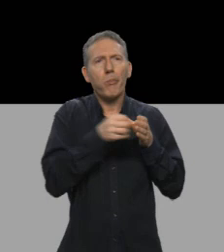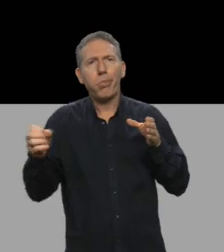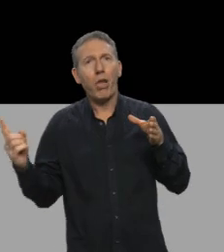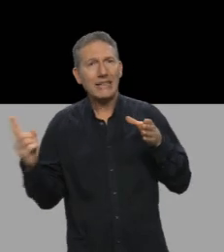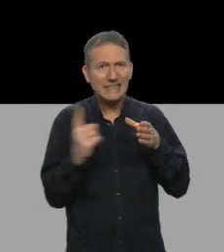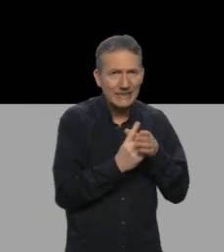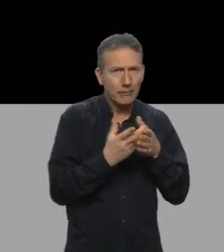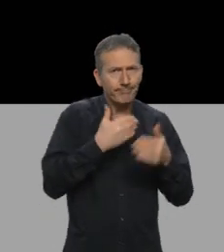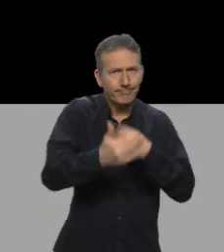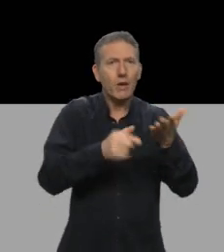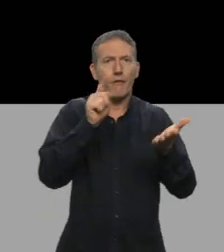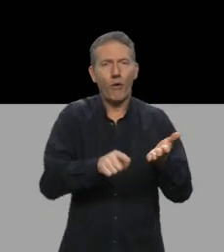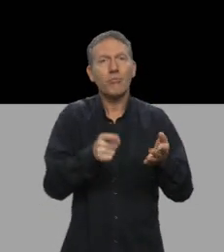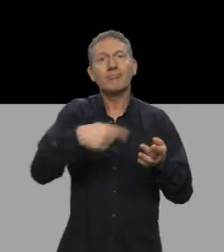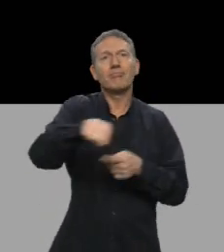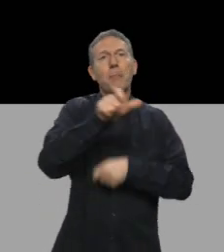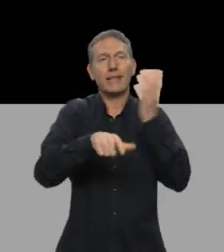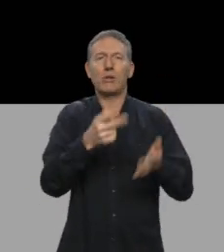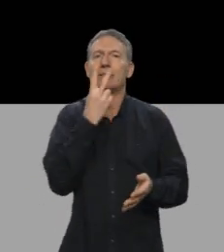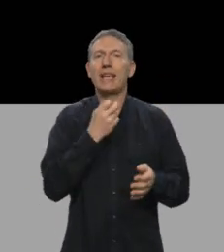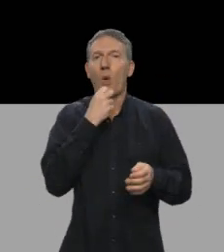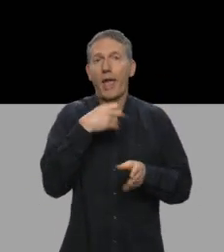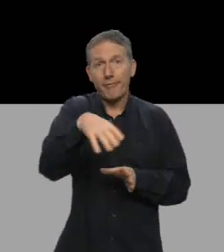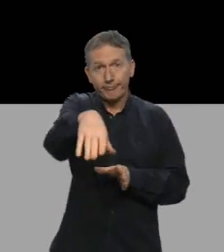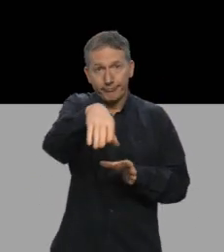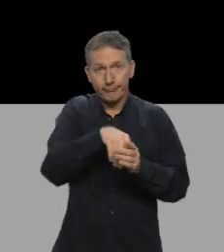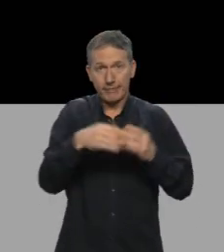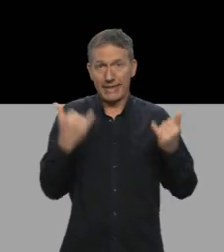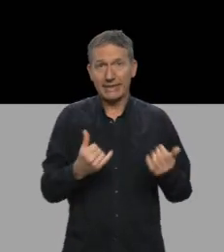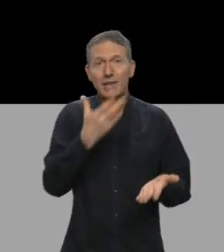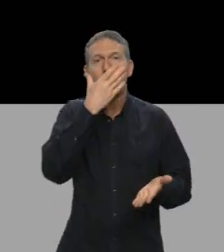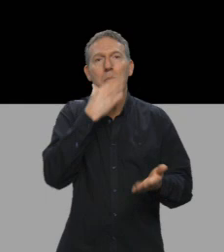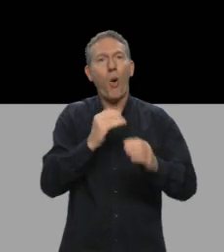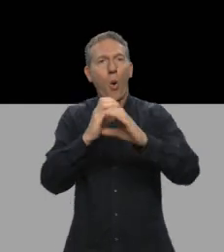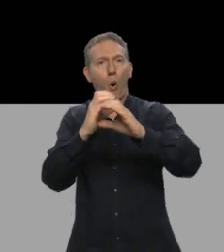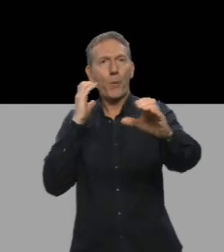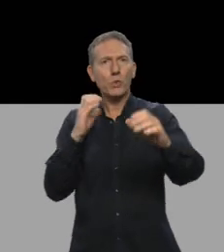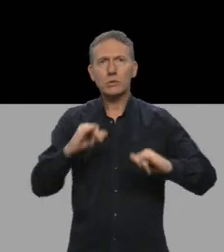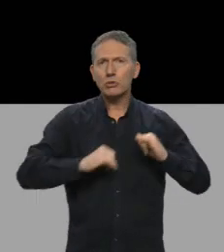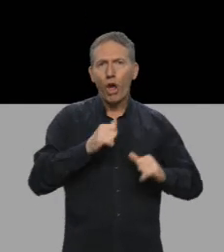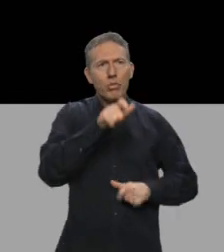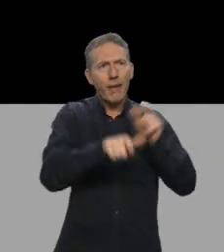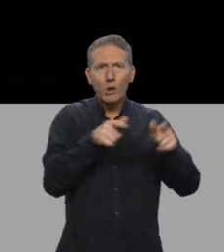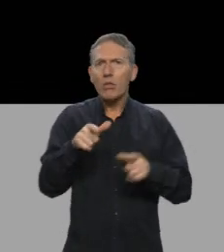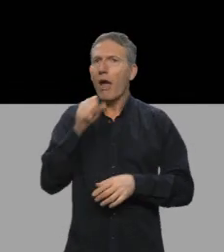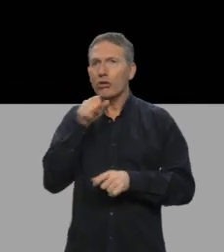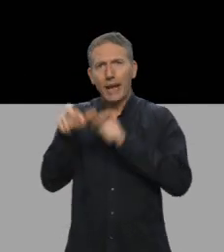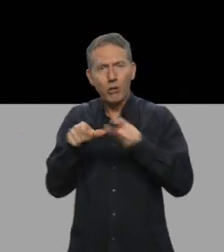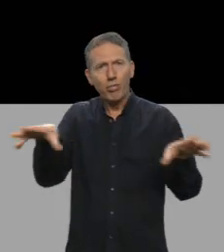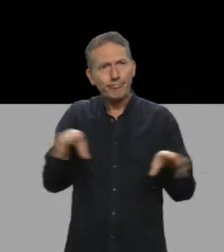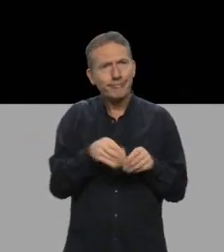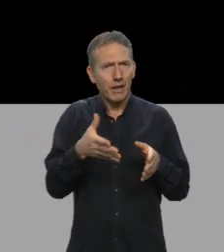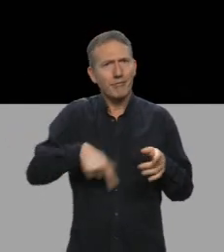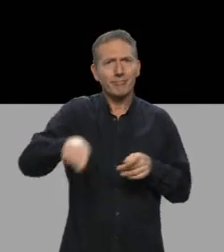marge. Chers compatriotes, rejoignez-moi sur ce magnifique bus, les jeunes et les moins jeunes. Je vous